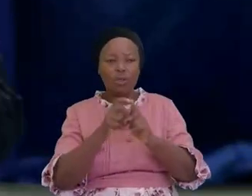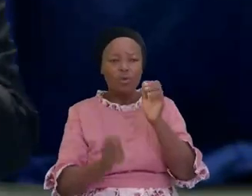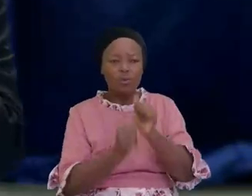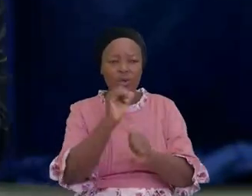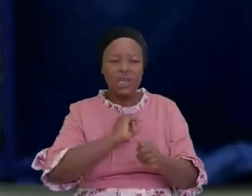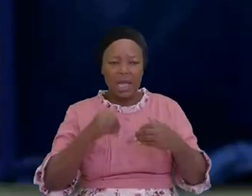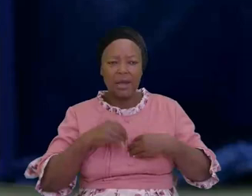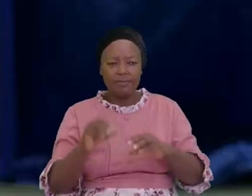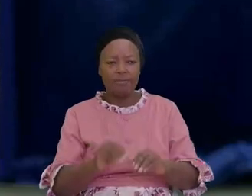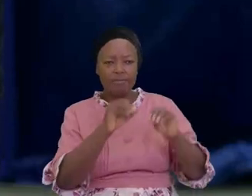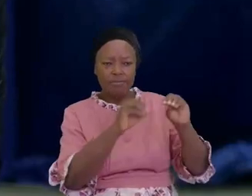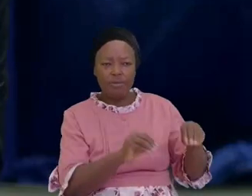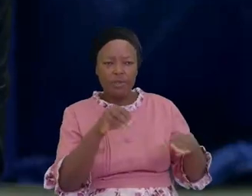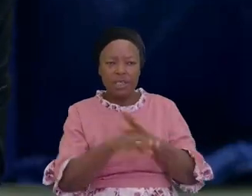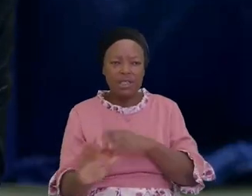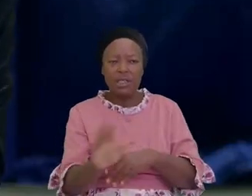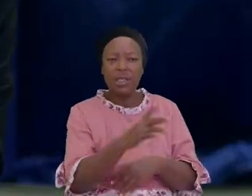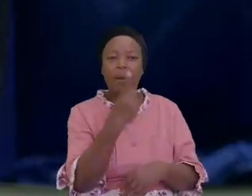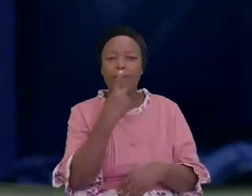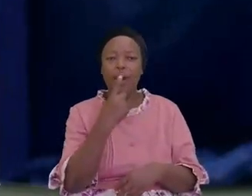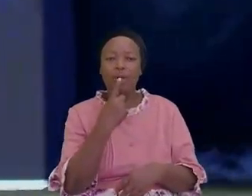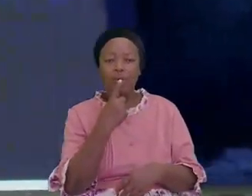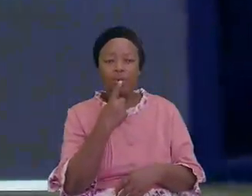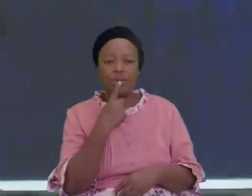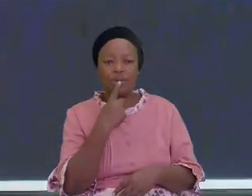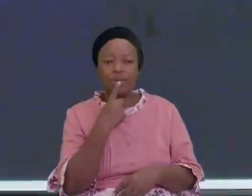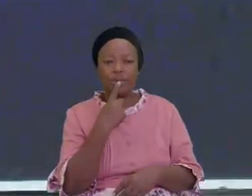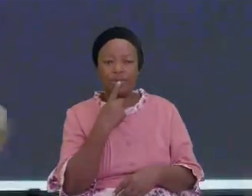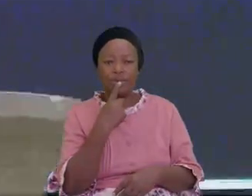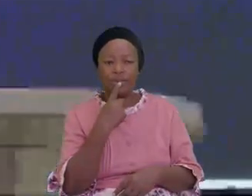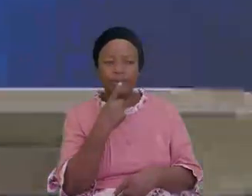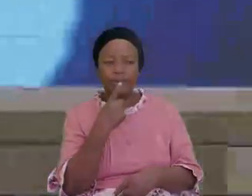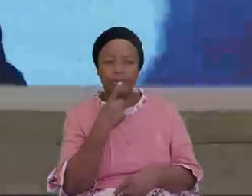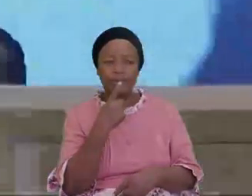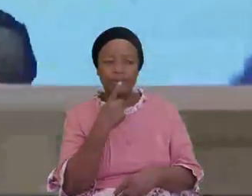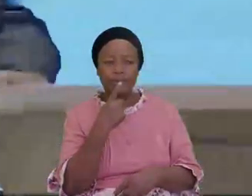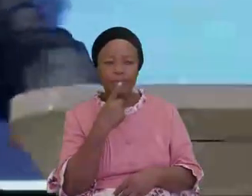Et mes paroles que j'ai mises dans ta bouche.